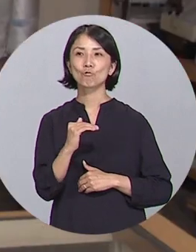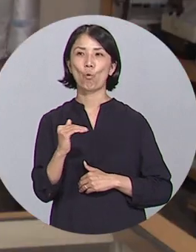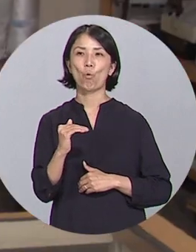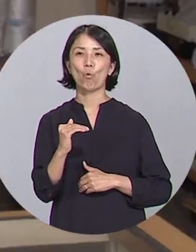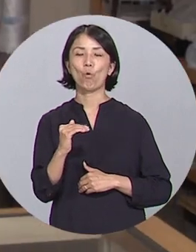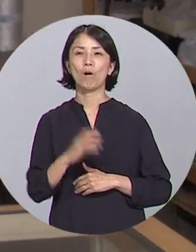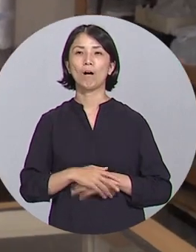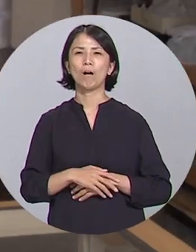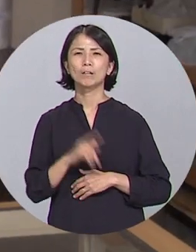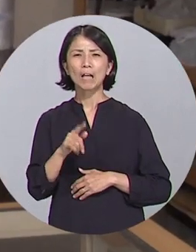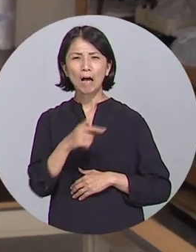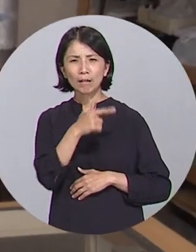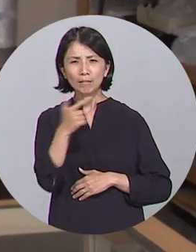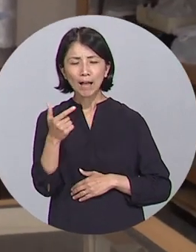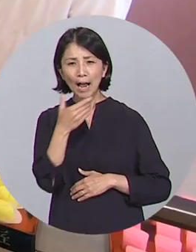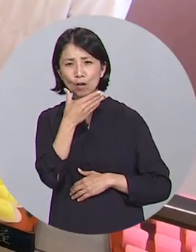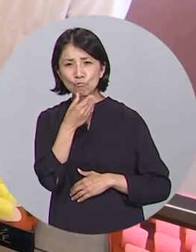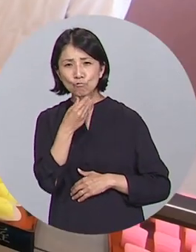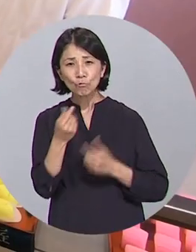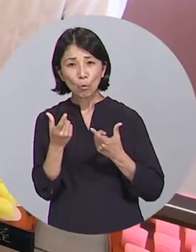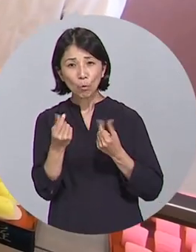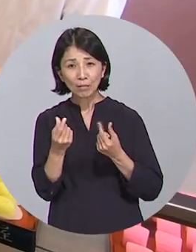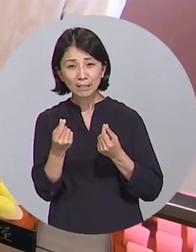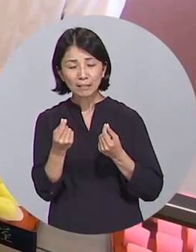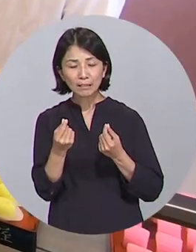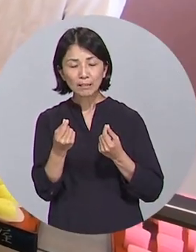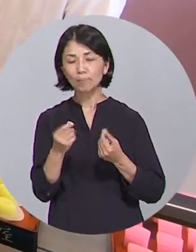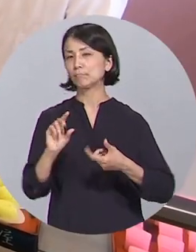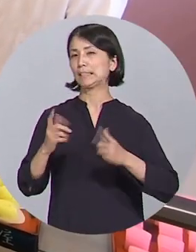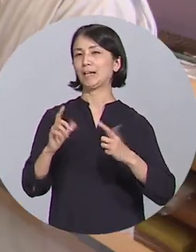い、 大福とは違う？ 違